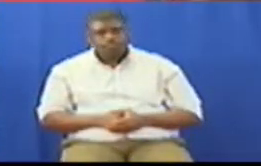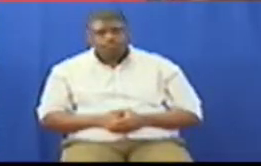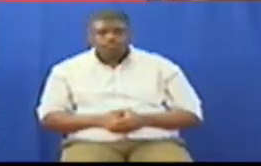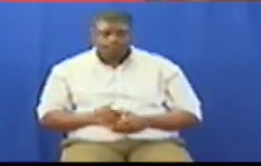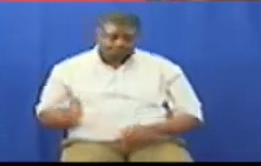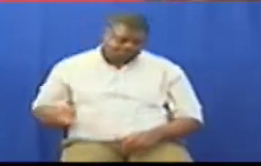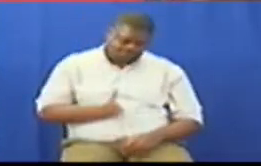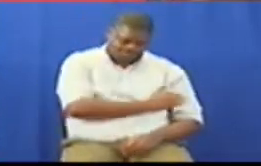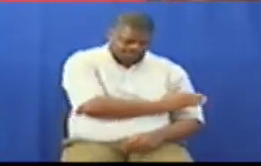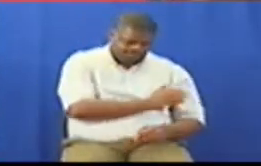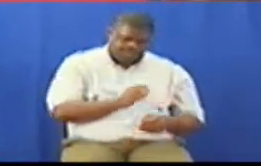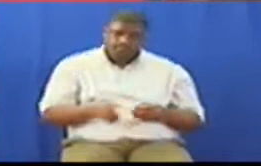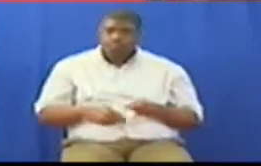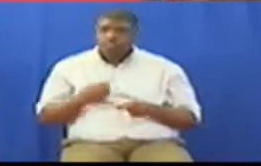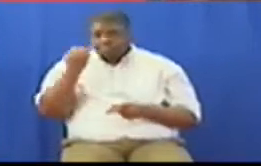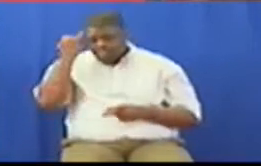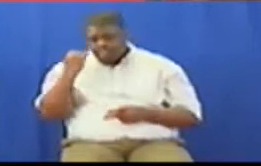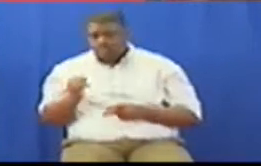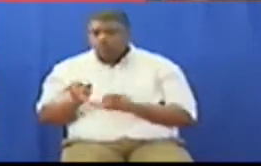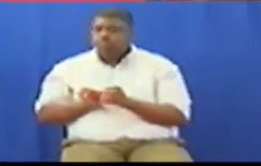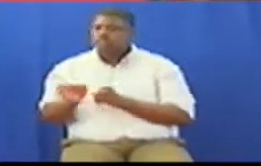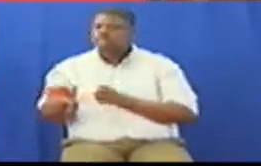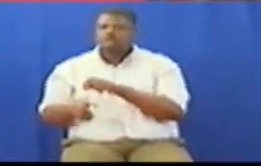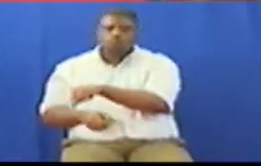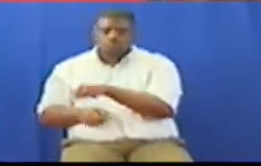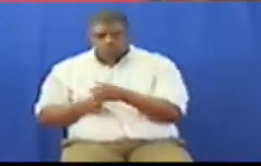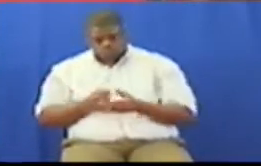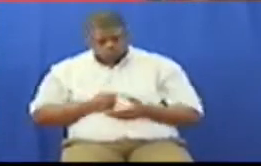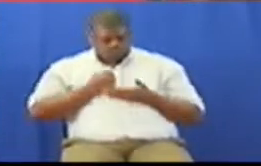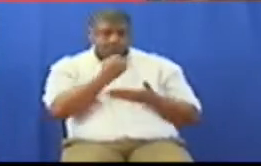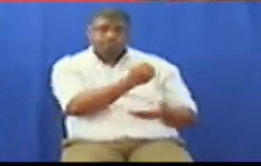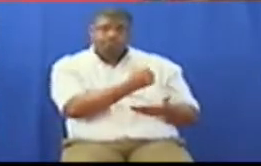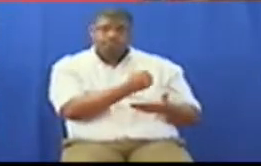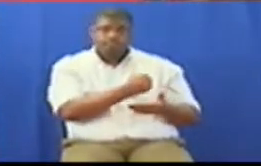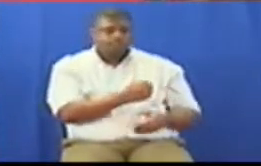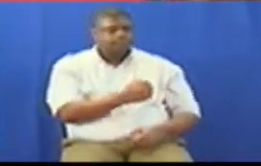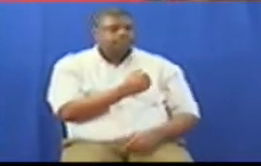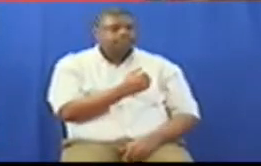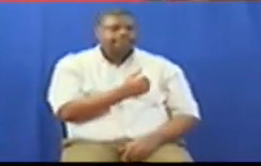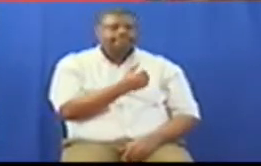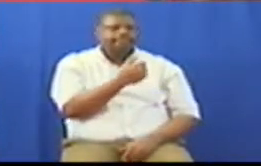pia kushauri kwenye kitengo cha uwekezaji cha TIC.